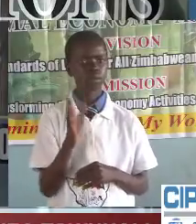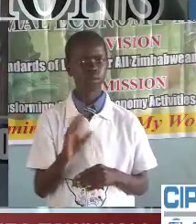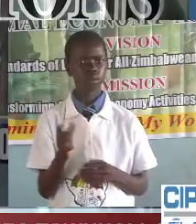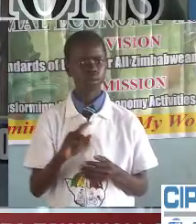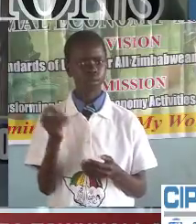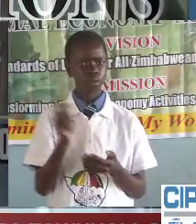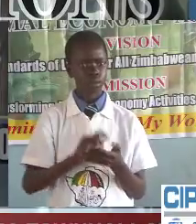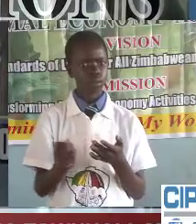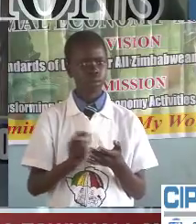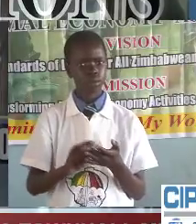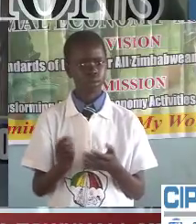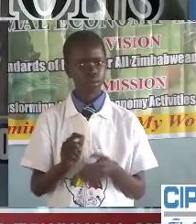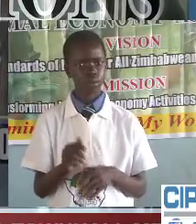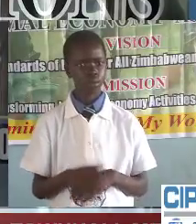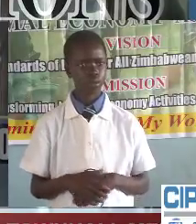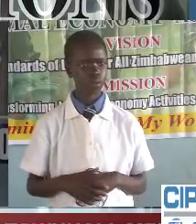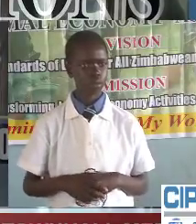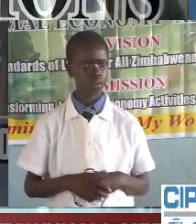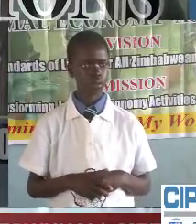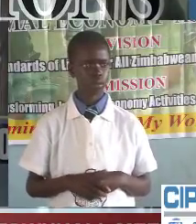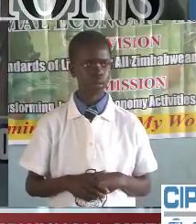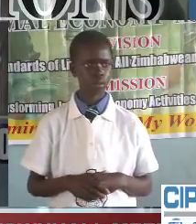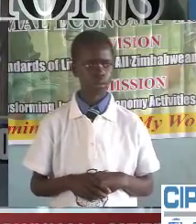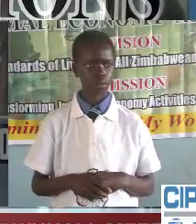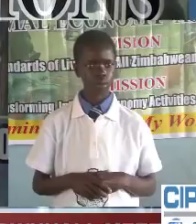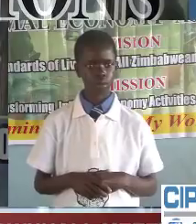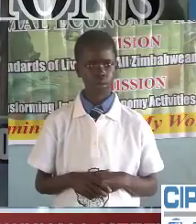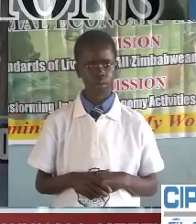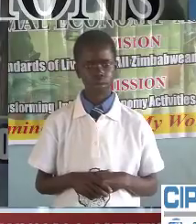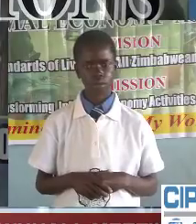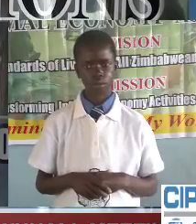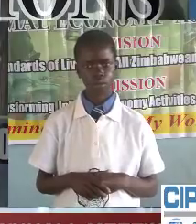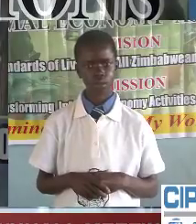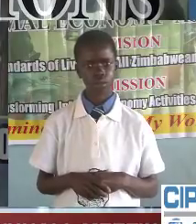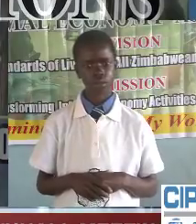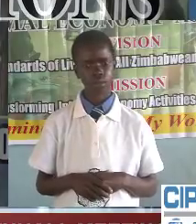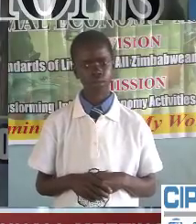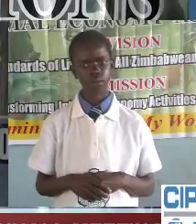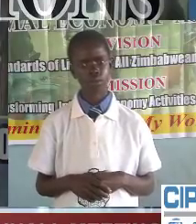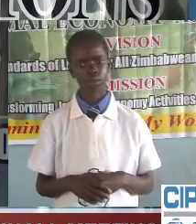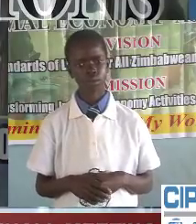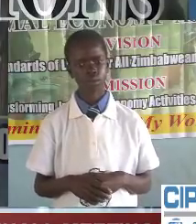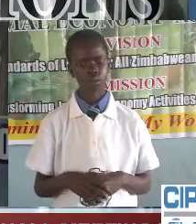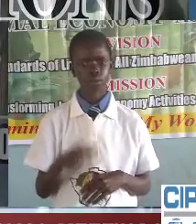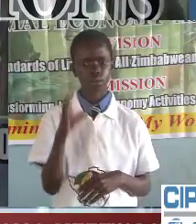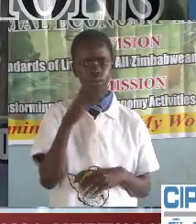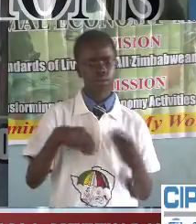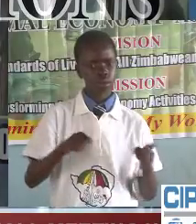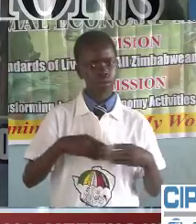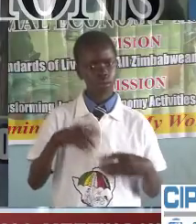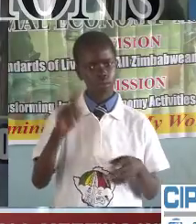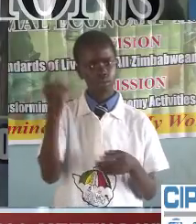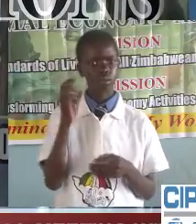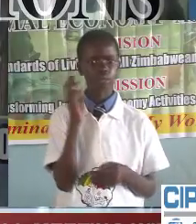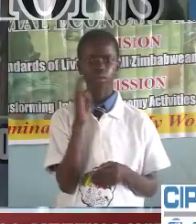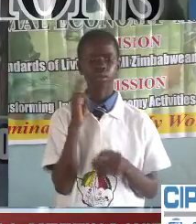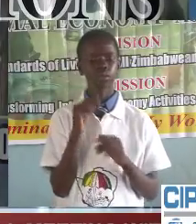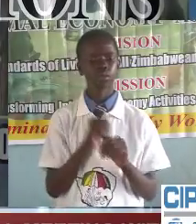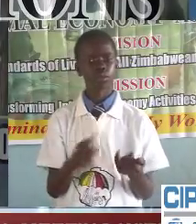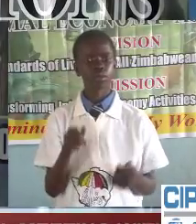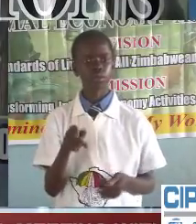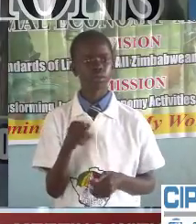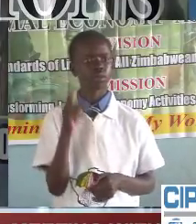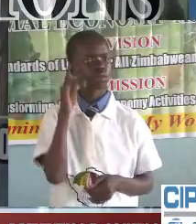zvipepa zvingangotenderera mamuri kuitira kuti zvigova nyore pakubvunza mibvunzo yenyu makatarisa zvipepa zvatakanyora nogona